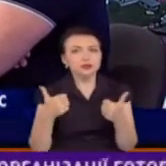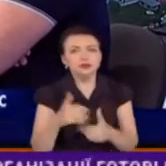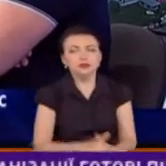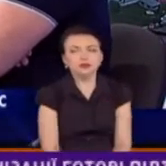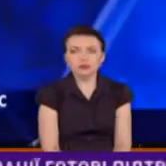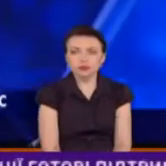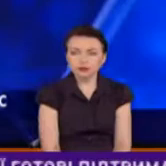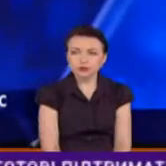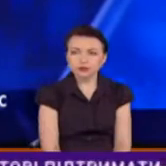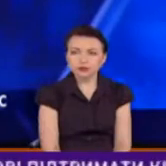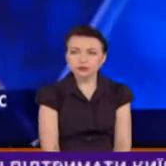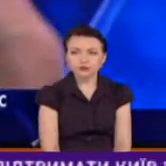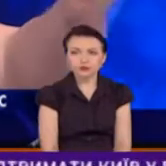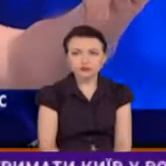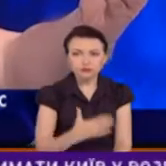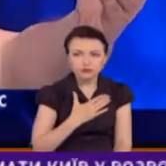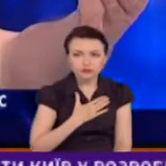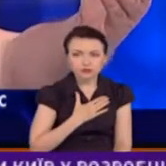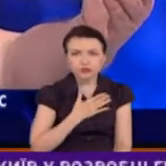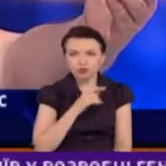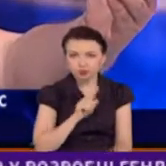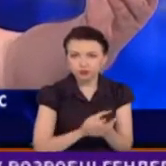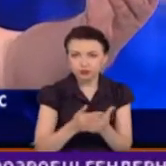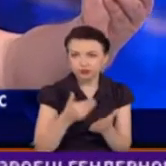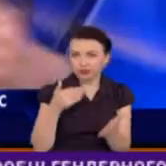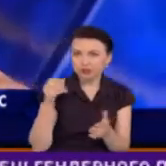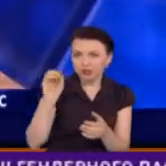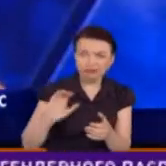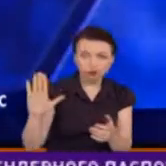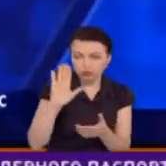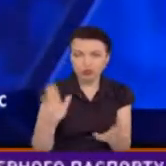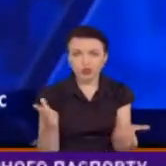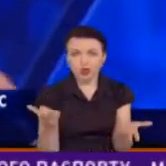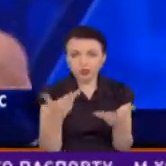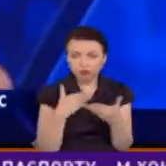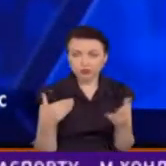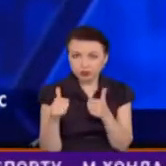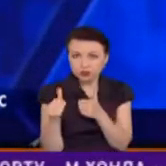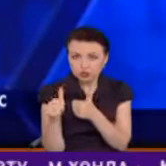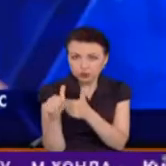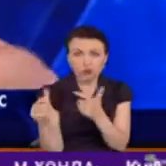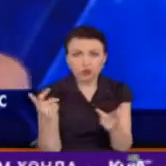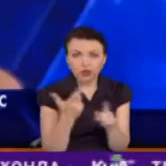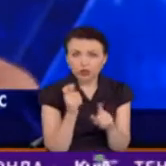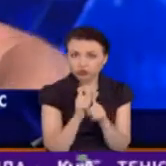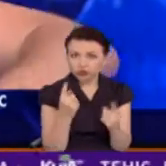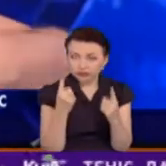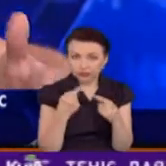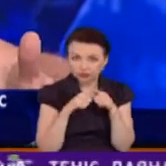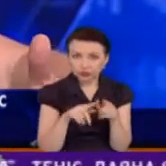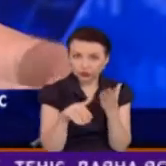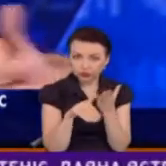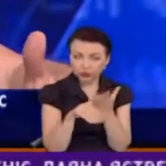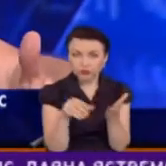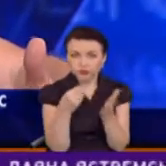якомусь варіанті? Слухайте, це наше зобов'язання перед Європою, не я ж їх брав, да? Ми ж втягнулися, ми дуже велику технічну допомогу,